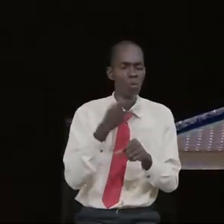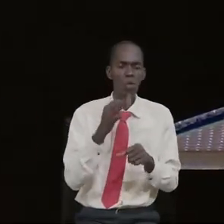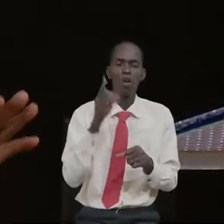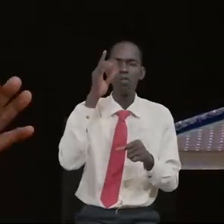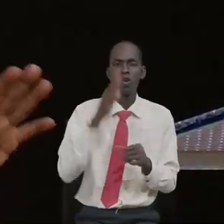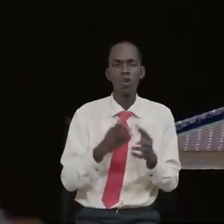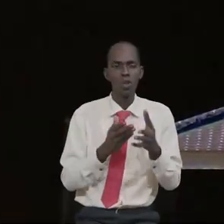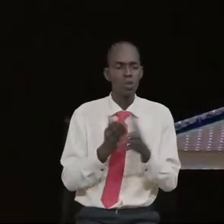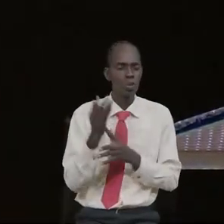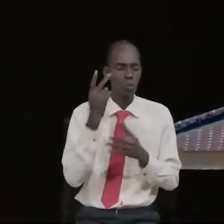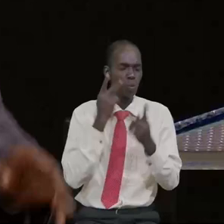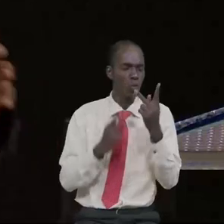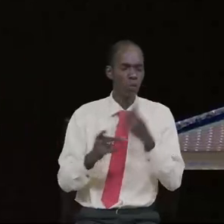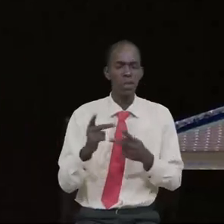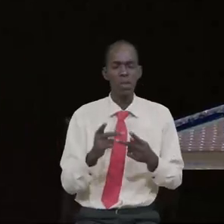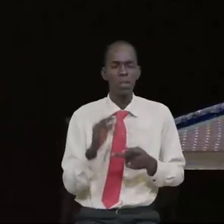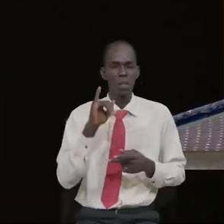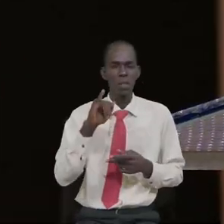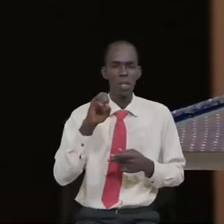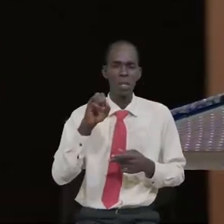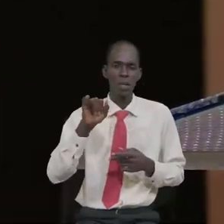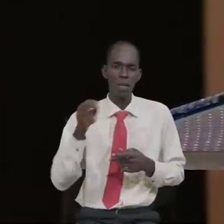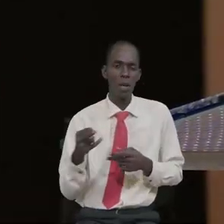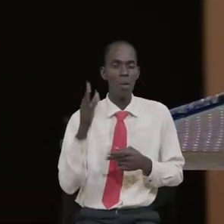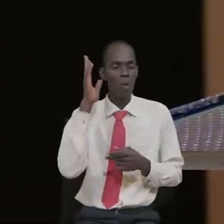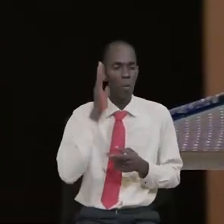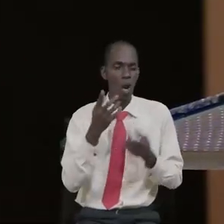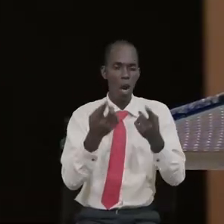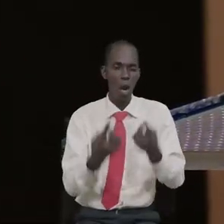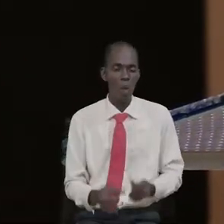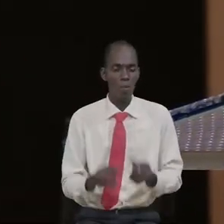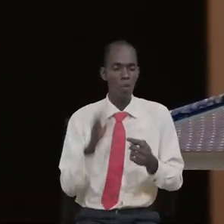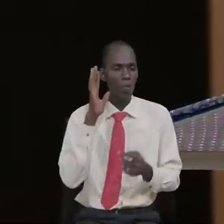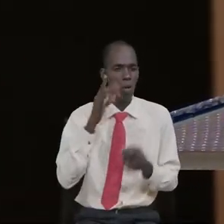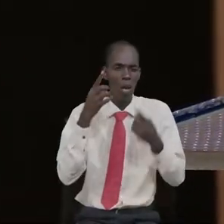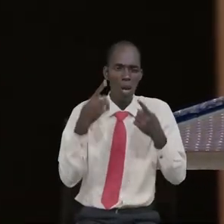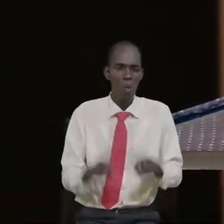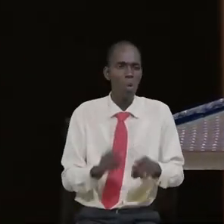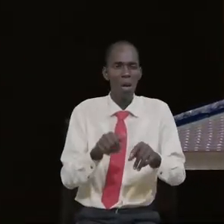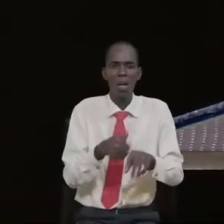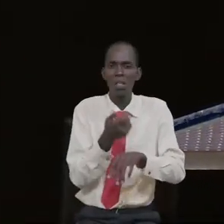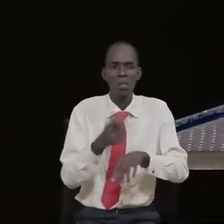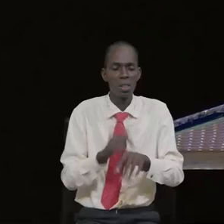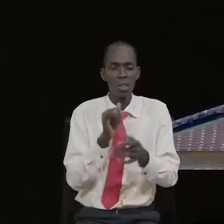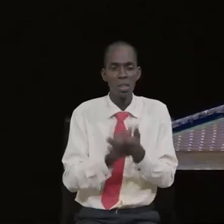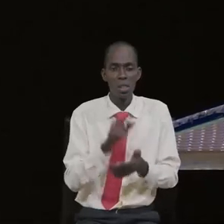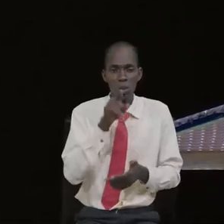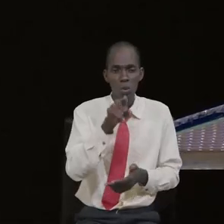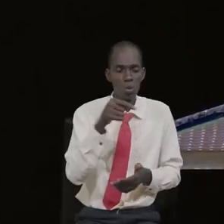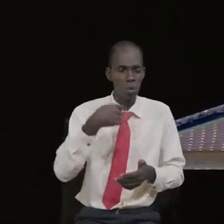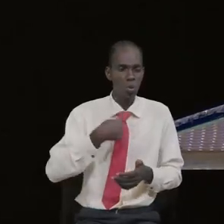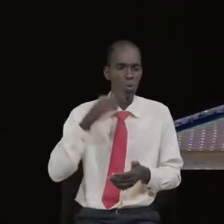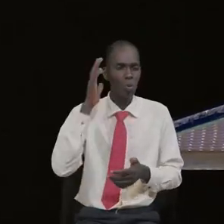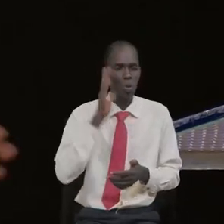Ésaïe serait accomplie un temps donné, que le temps viendra. Alors qu'une partie des justes,